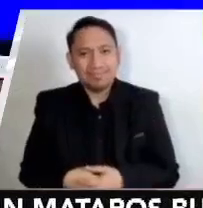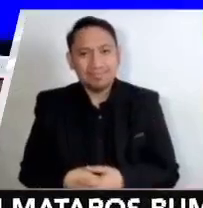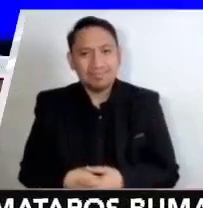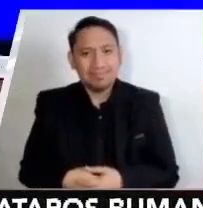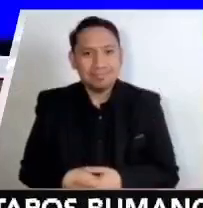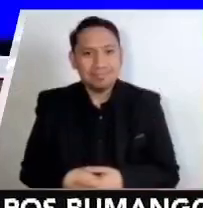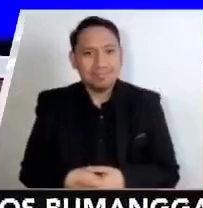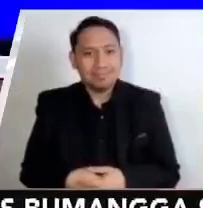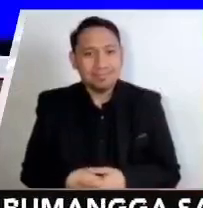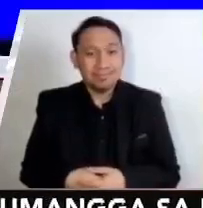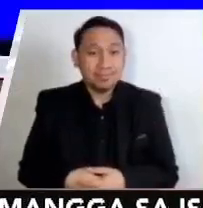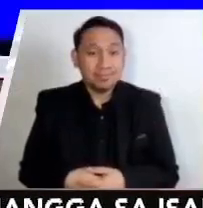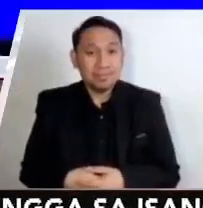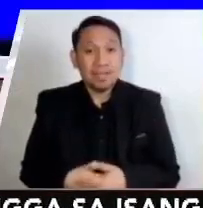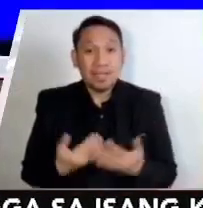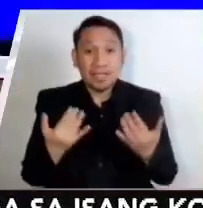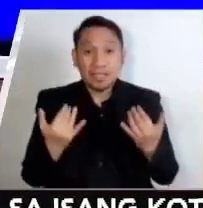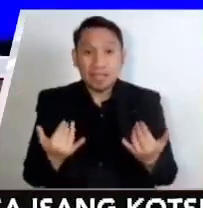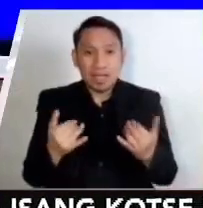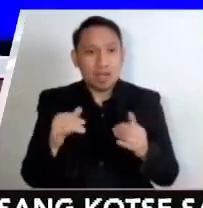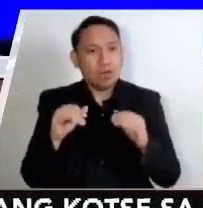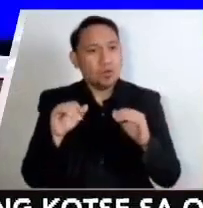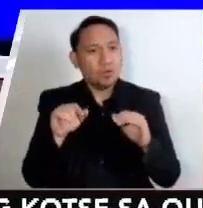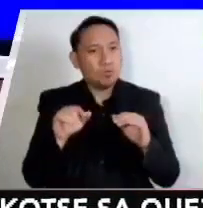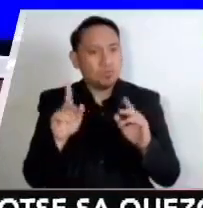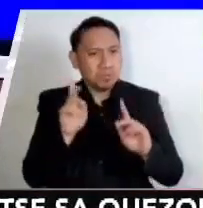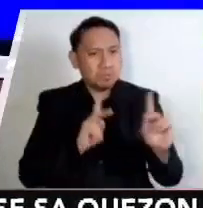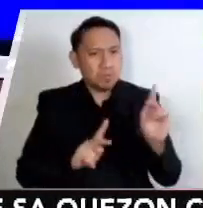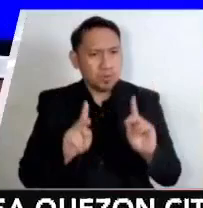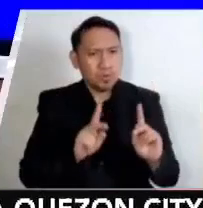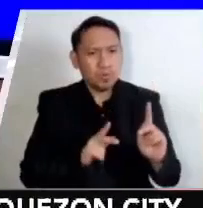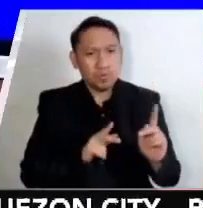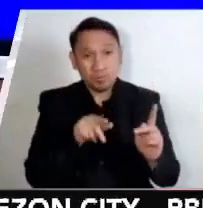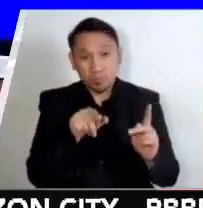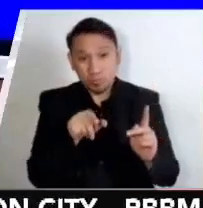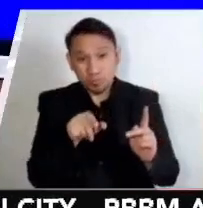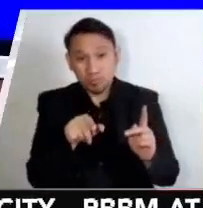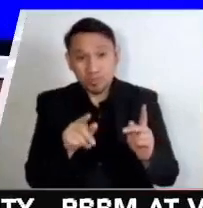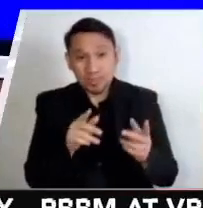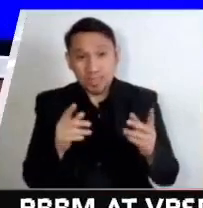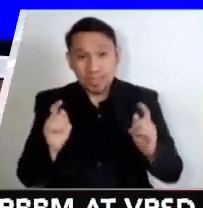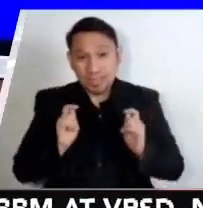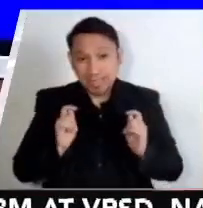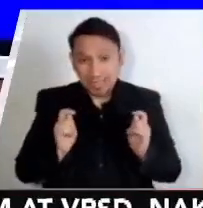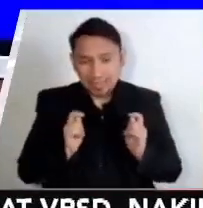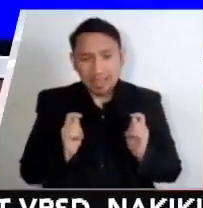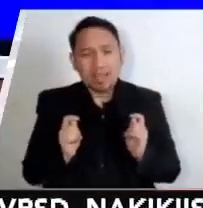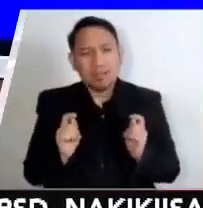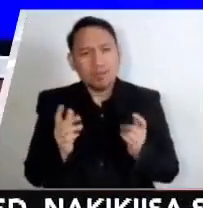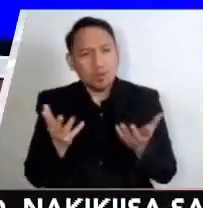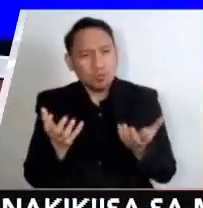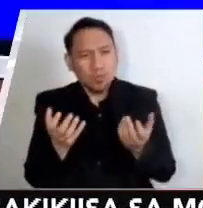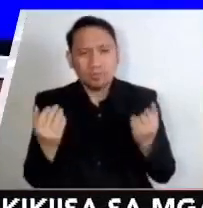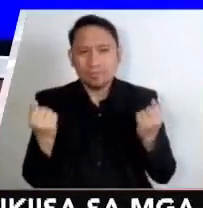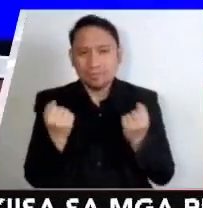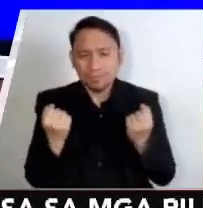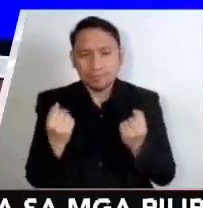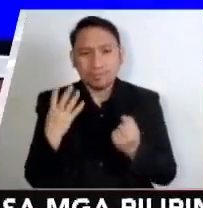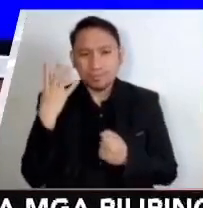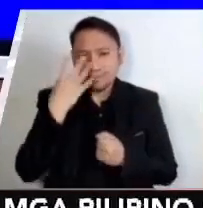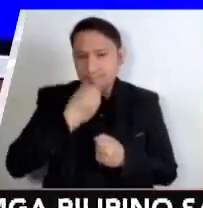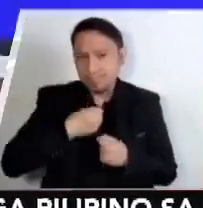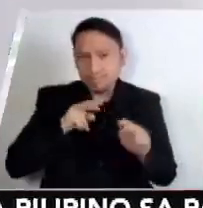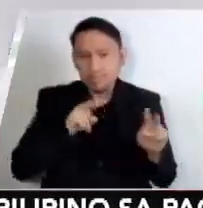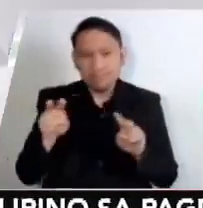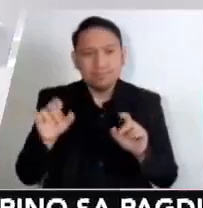Nagsarin ngayong Pasko ang mga turista sa iba't ibang pasyalan sa Tagaytay City na ang hanap ay malamig na klima at magandang view. At live mula sa